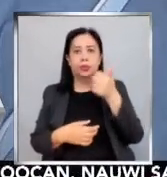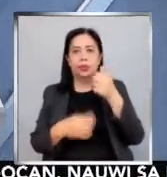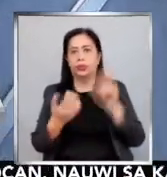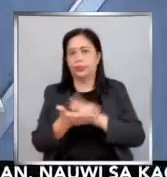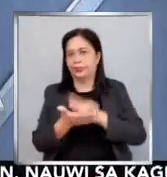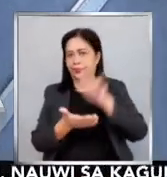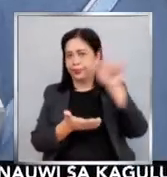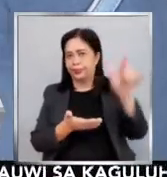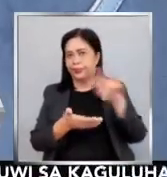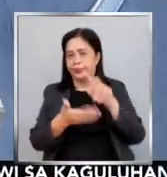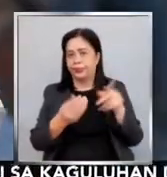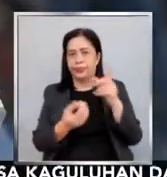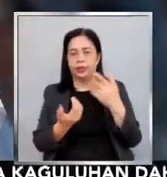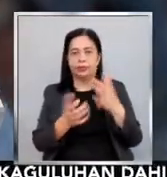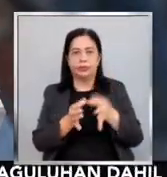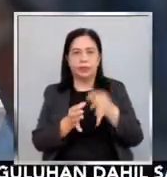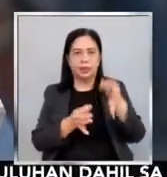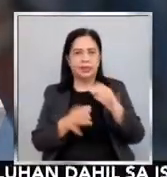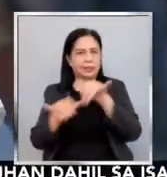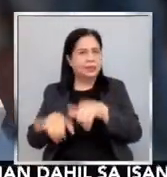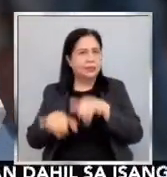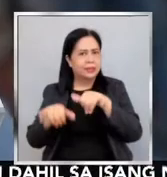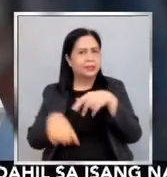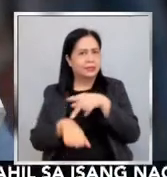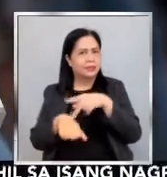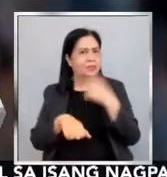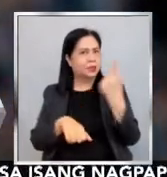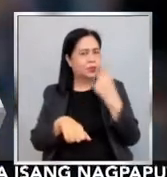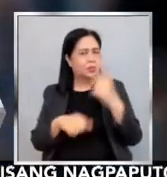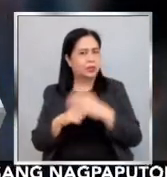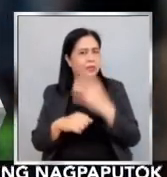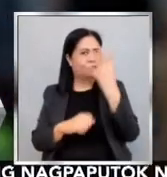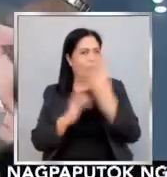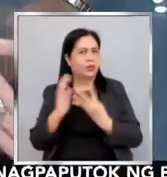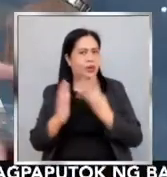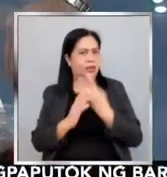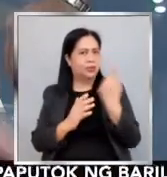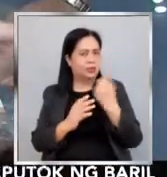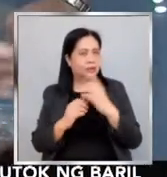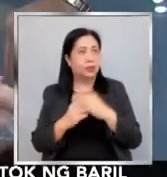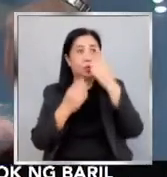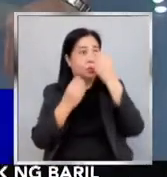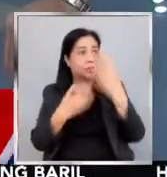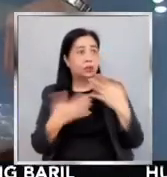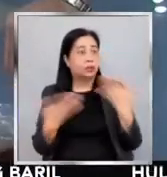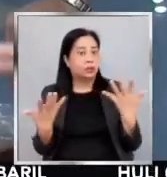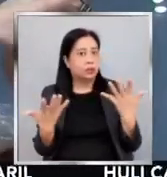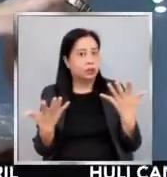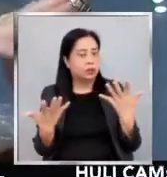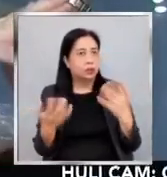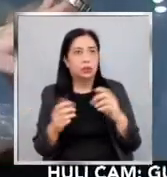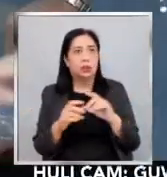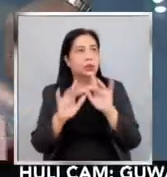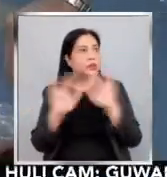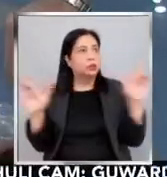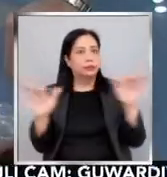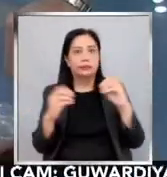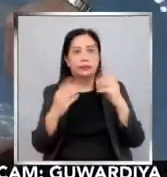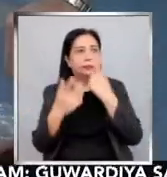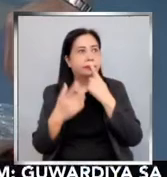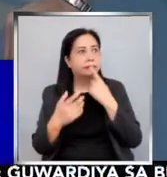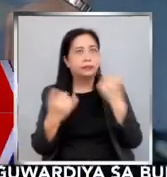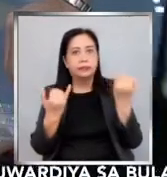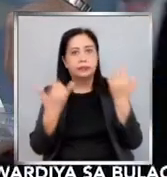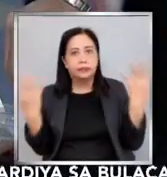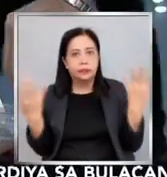Gayong mag-layover lang daw sana sila rito sa bansa ng 4 na oras. No one told us anything. Literally, the airlines, they didn't tell us anything.